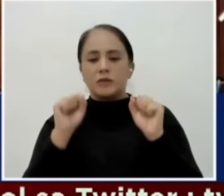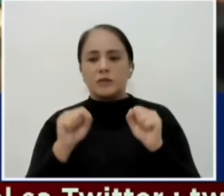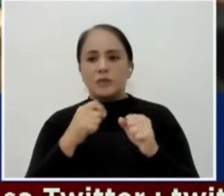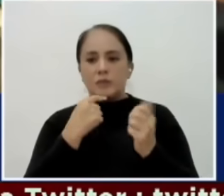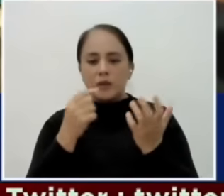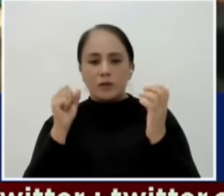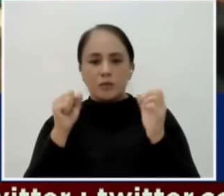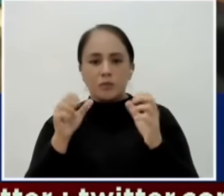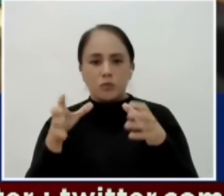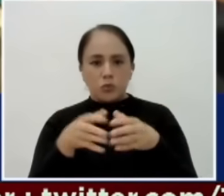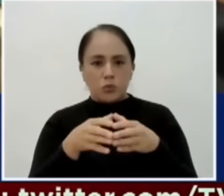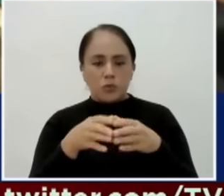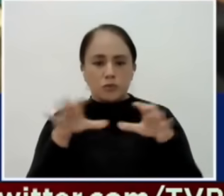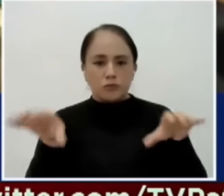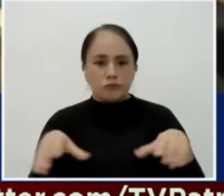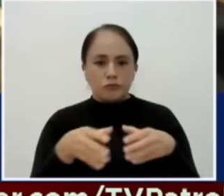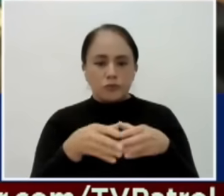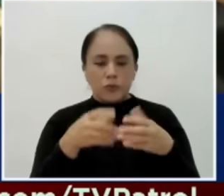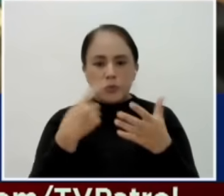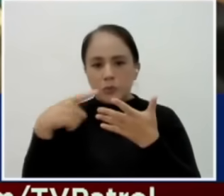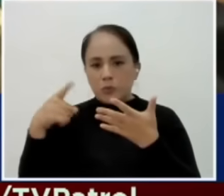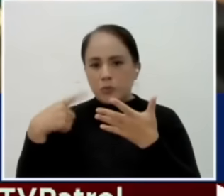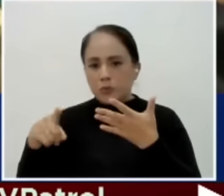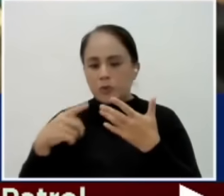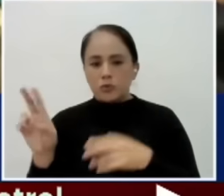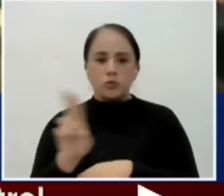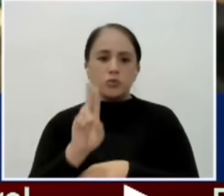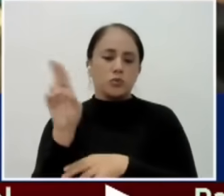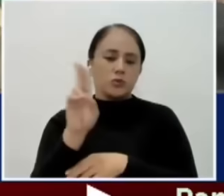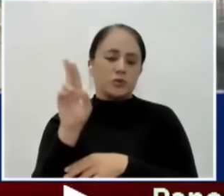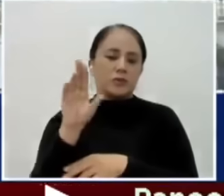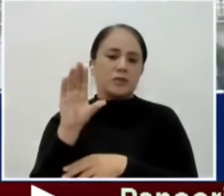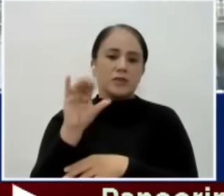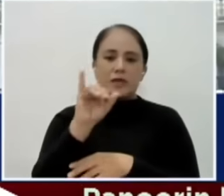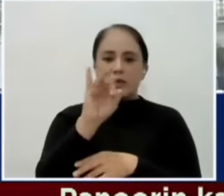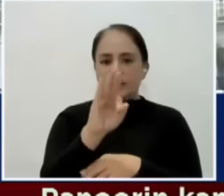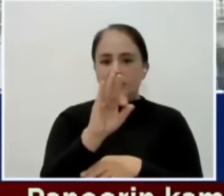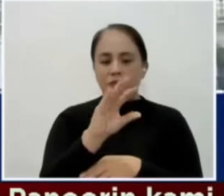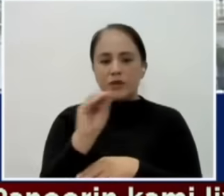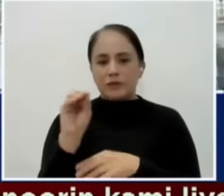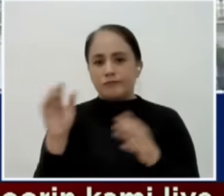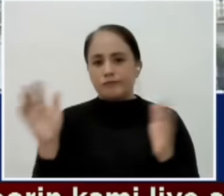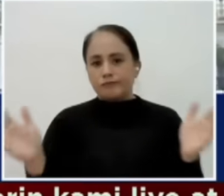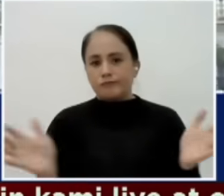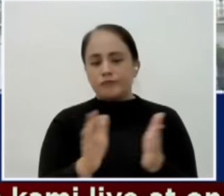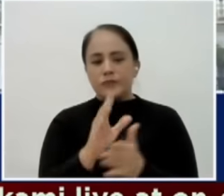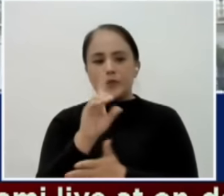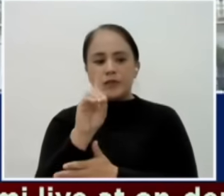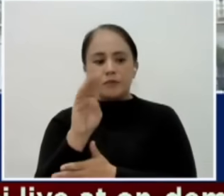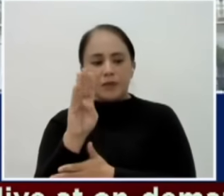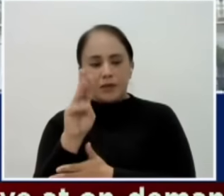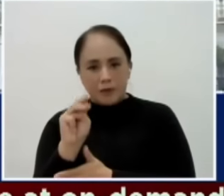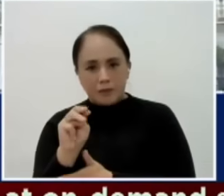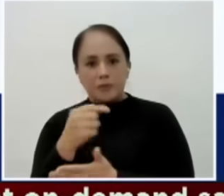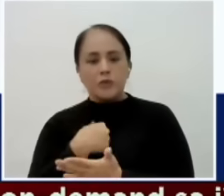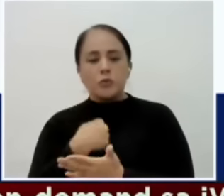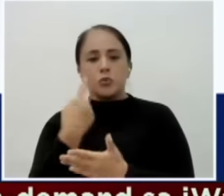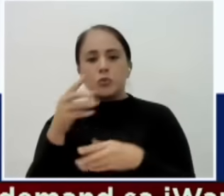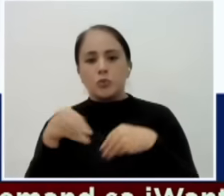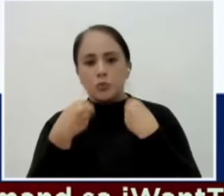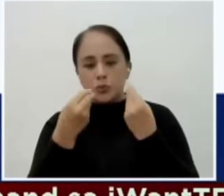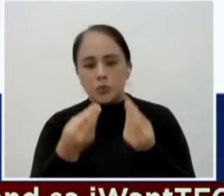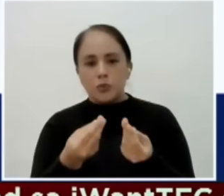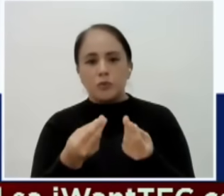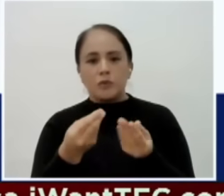ng komite sa Kamara para suriin ang mga pagkakagastusan ng CIF, hikayatin ng DBM na higpitan kung sino ang mabibigyan ng CIF